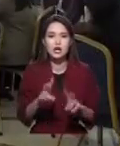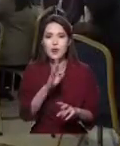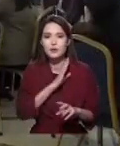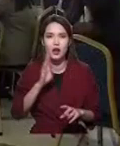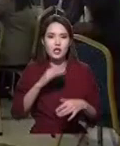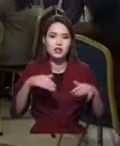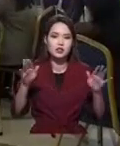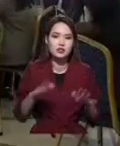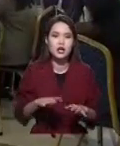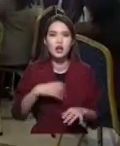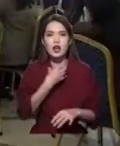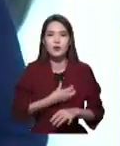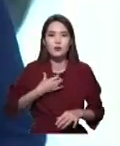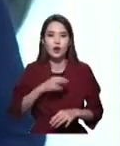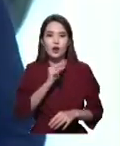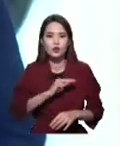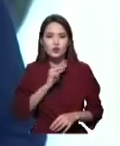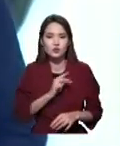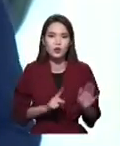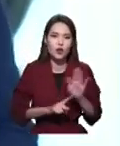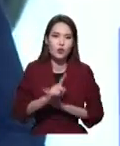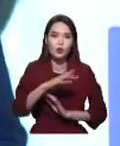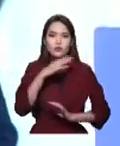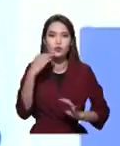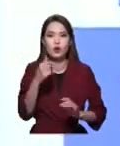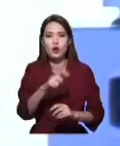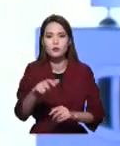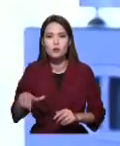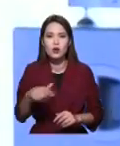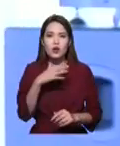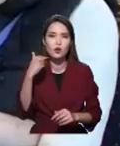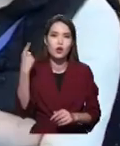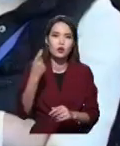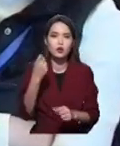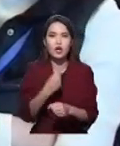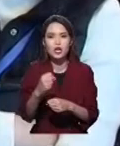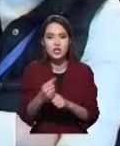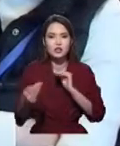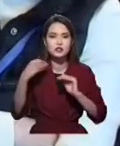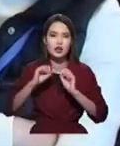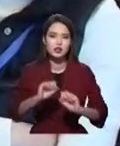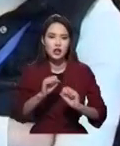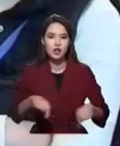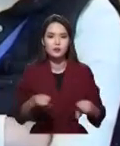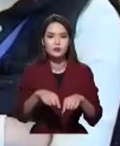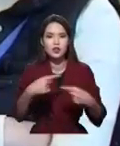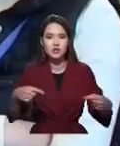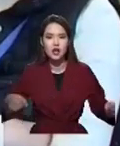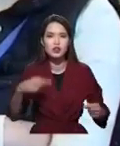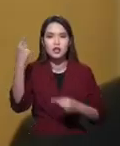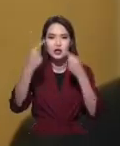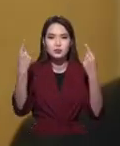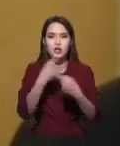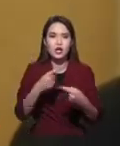оның басым бағыттың аясында жұмыс істейтін болады. Саяси көшбасшылығын қолдау, тұрмыстағы зорлық-зомбылықтың алдын алуға жәрдемдесу, психологиялық,